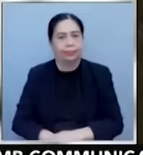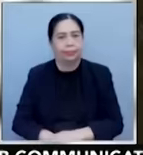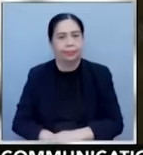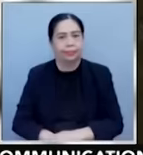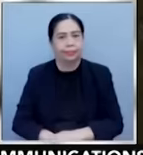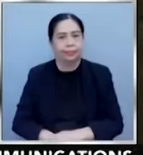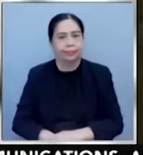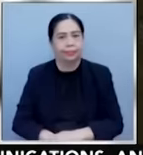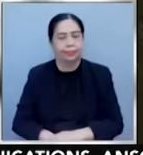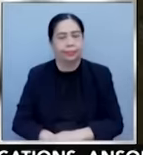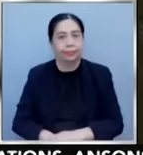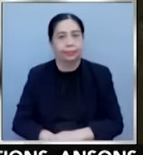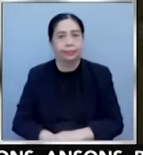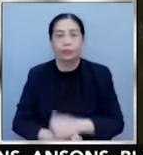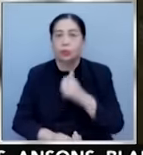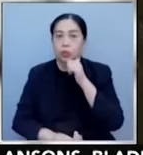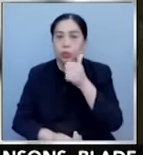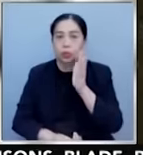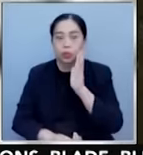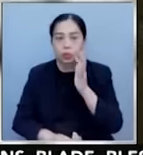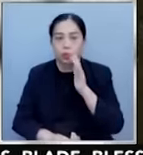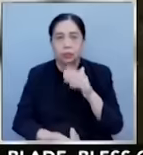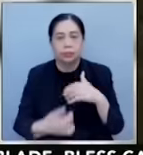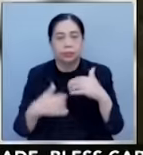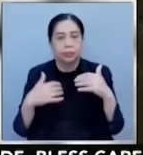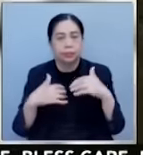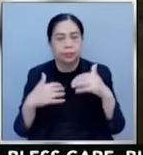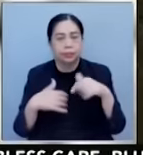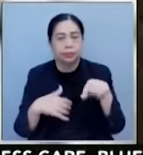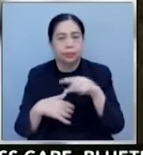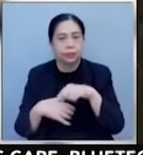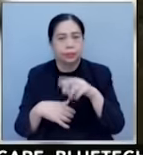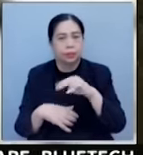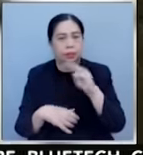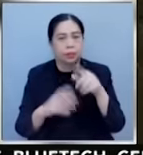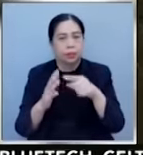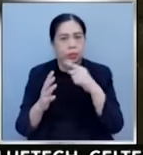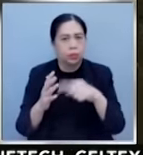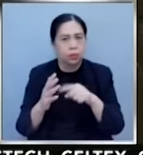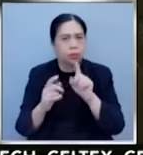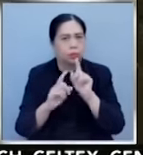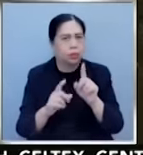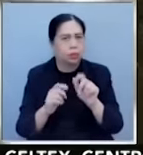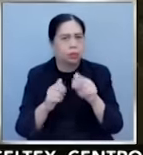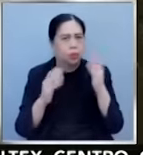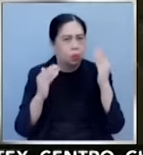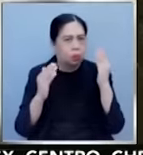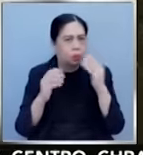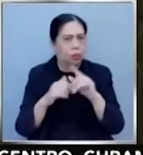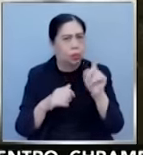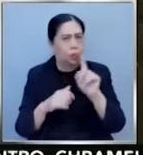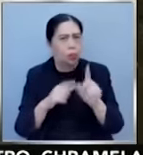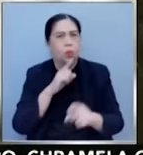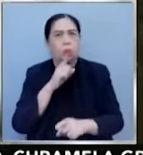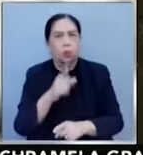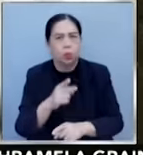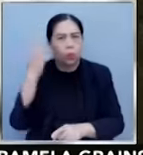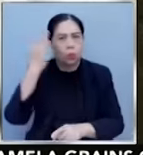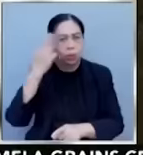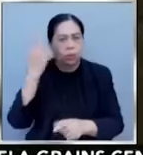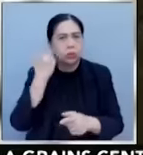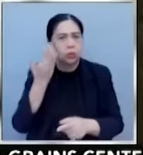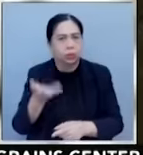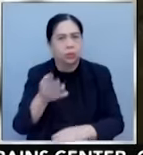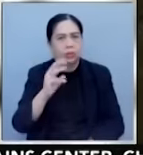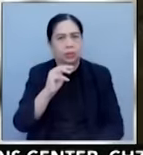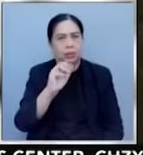Mel, bukas ngayon magkakaroon ng pulong balitaan ng lokal ng pamahalaan dito sa Manila Zoo para masagot, hopefully, kung ano talagang ikinamatay nitong si Mali na isa